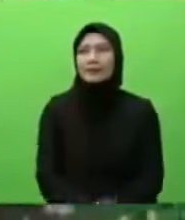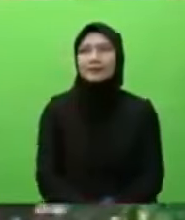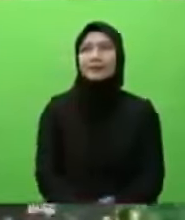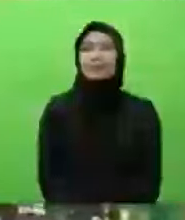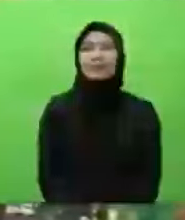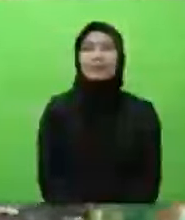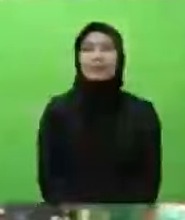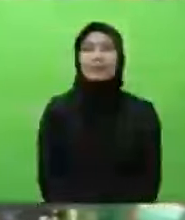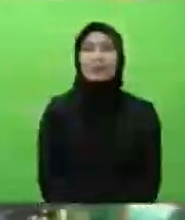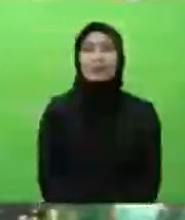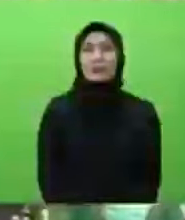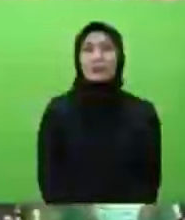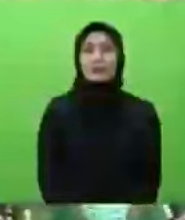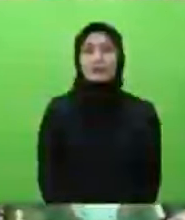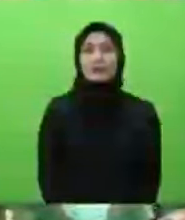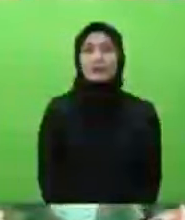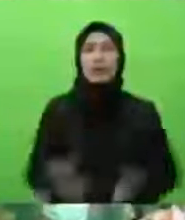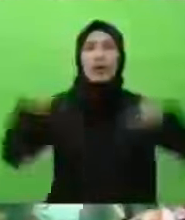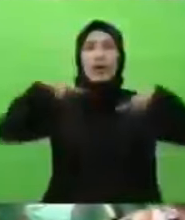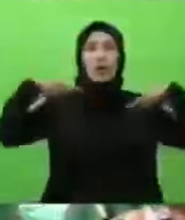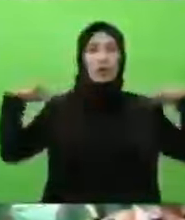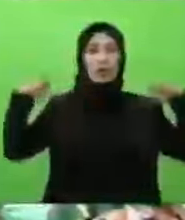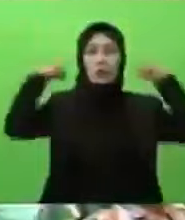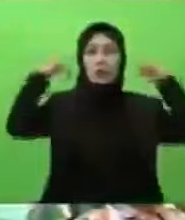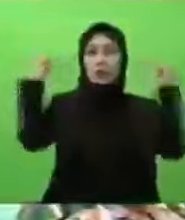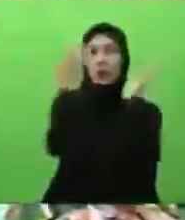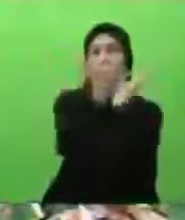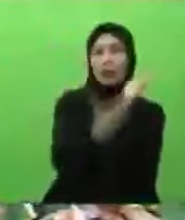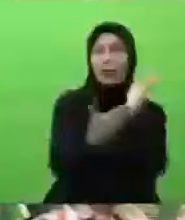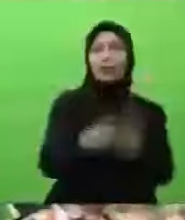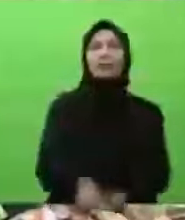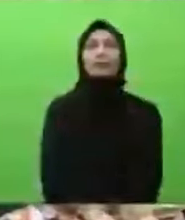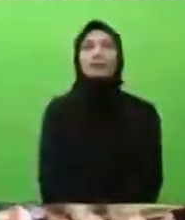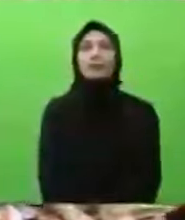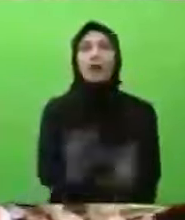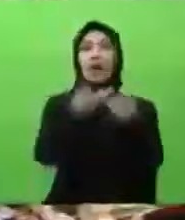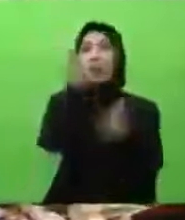Muhammadiyah Gun Jawa Tengah